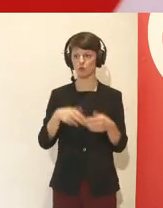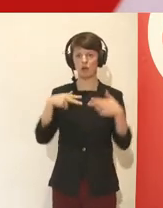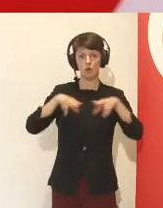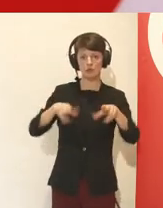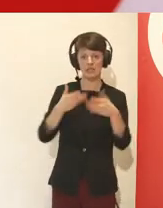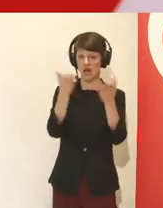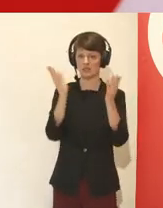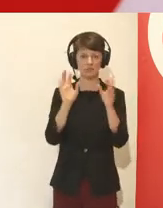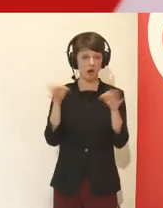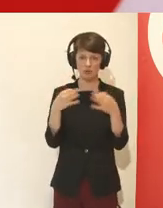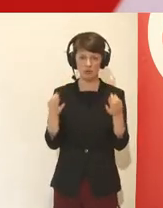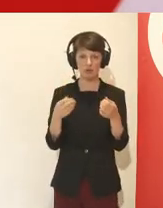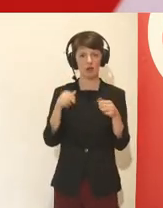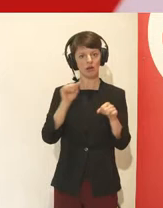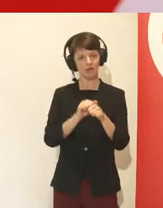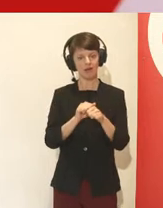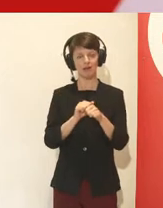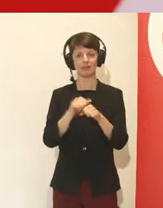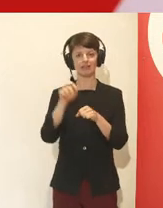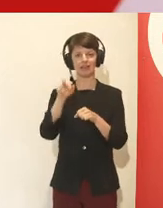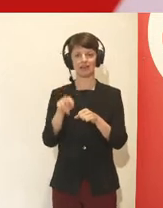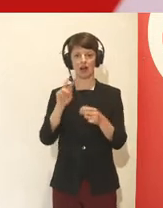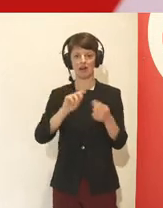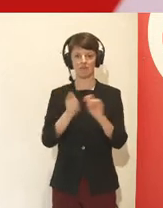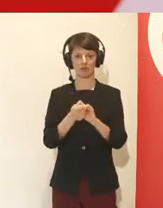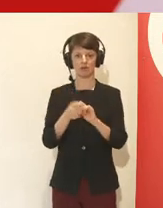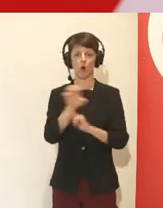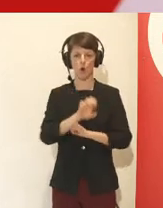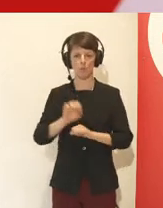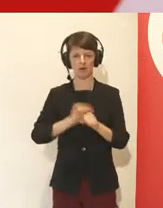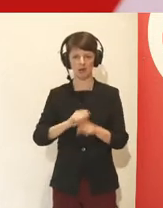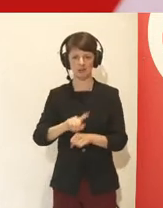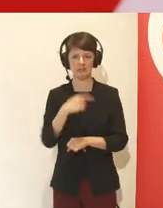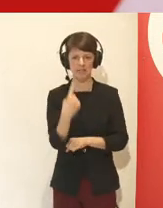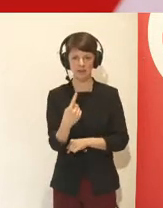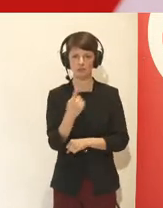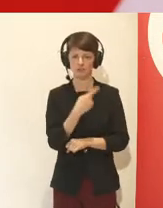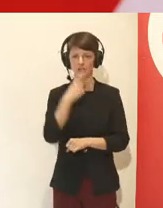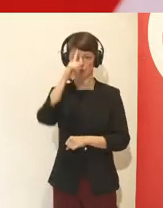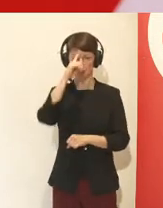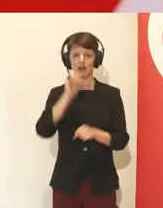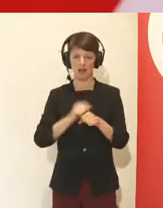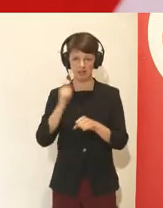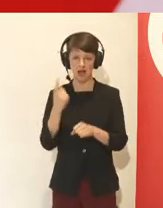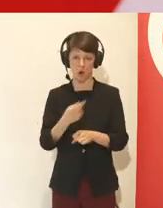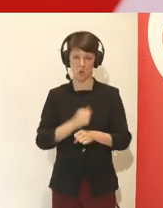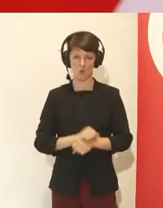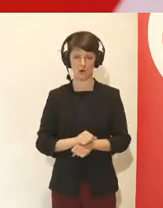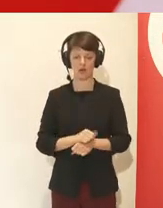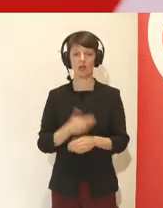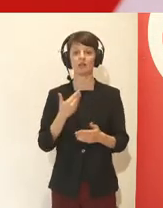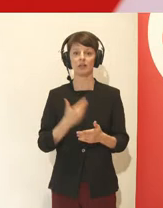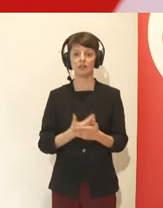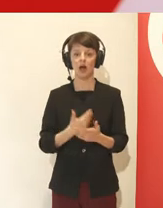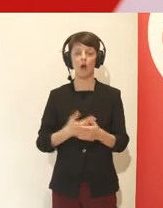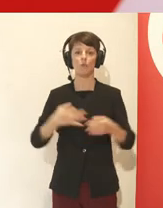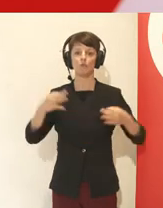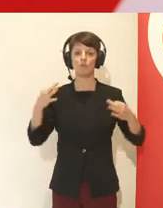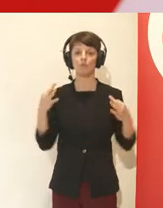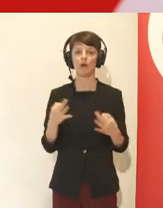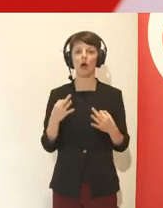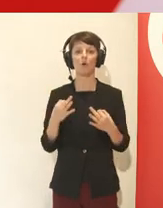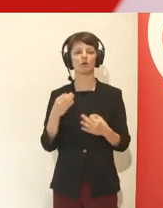immer der welt sondern dass das etwas ist dass europa kann und wir in deutschland auch und deshalb muss es eine erstklassige